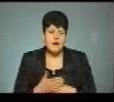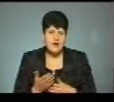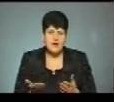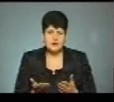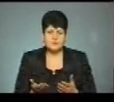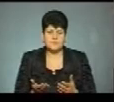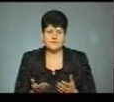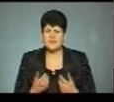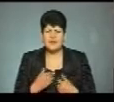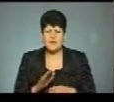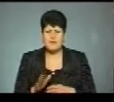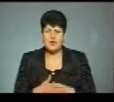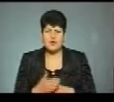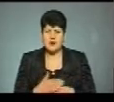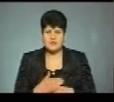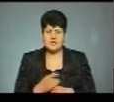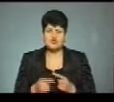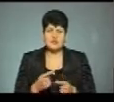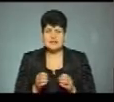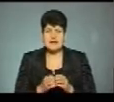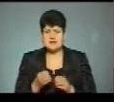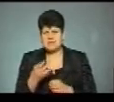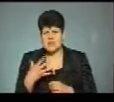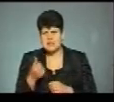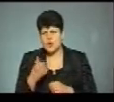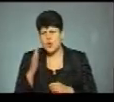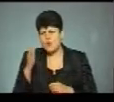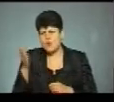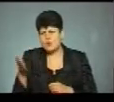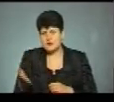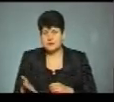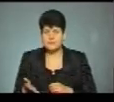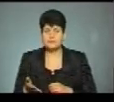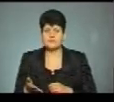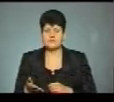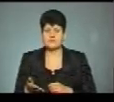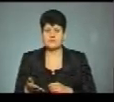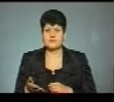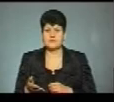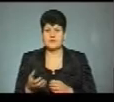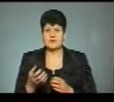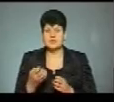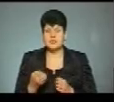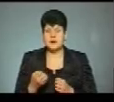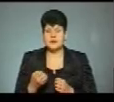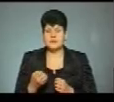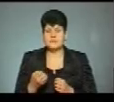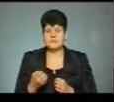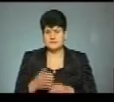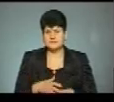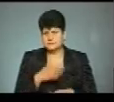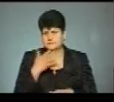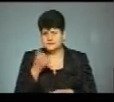сказати, не покарають, а за 10-15 років, десь вже можна 5 чи 10 років може, або ще 15 років,